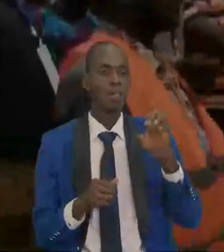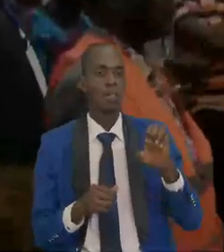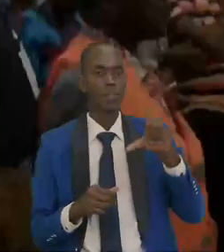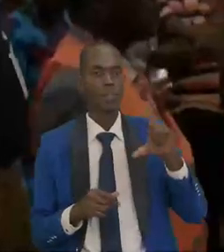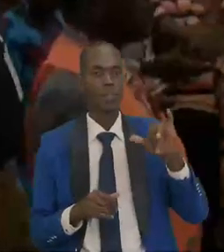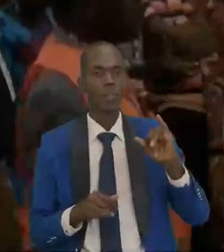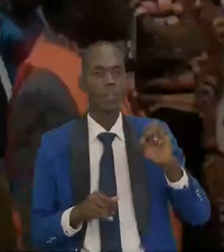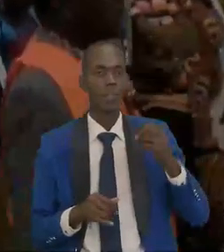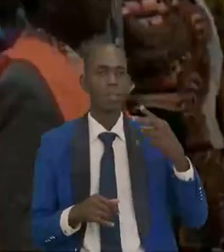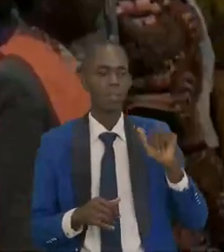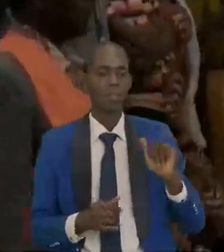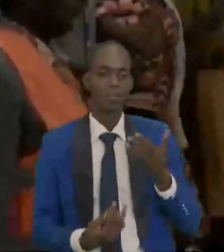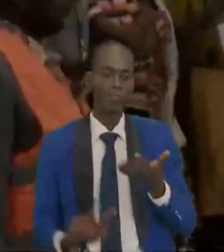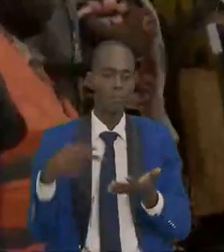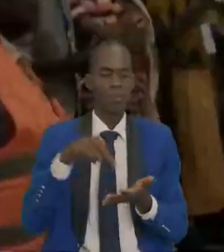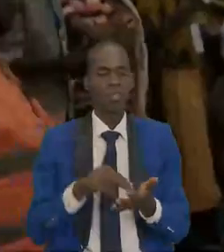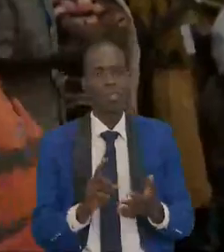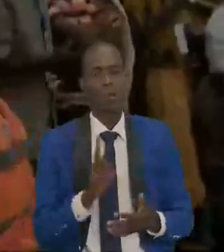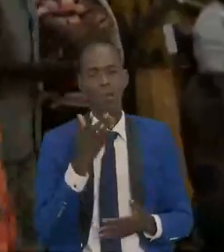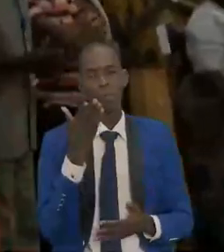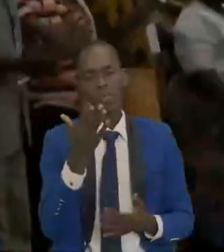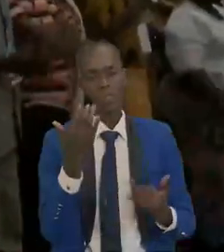Un autre Élie qui se lève aujourd'hui.